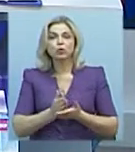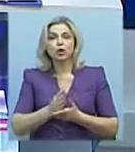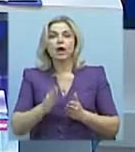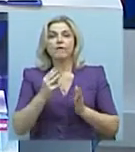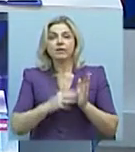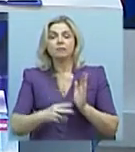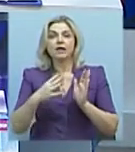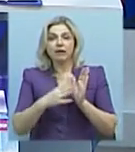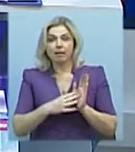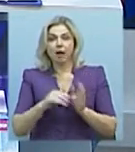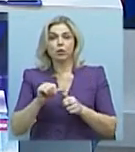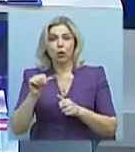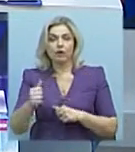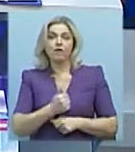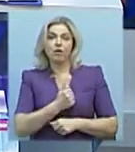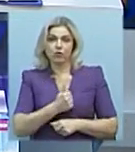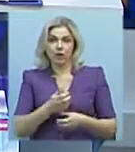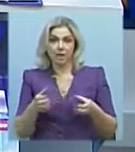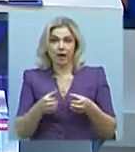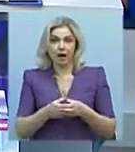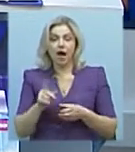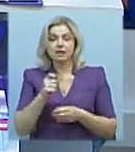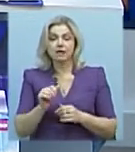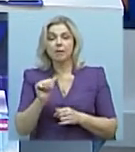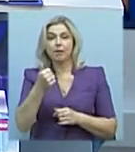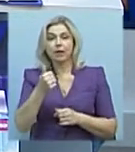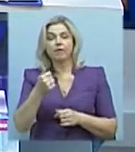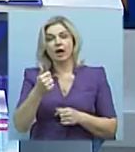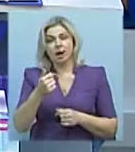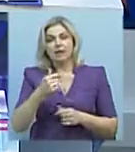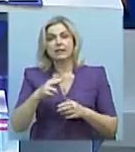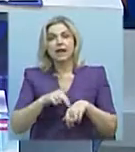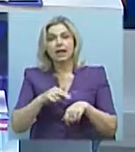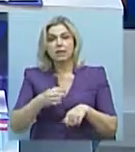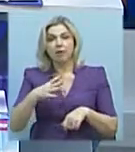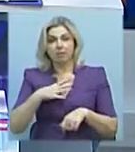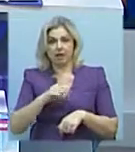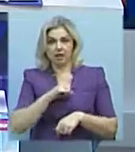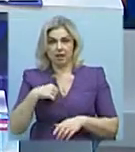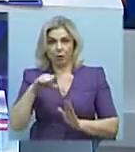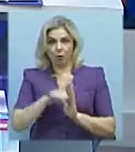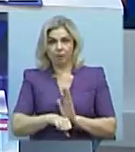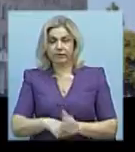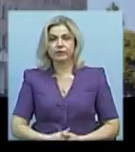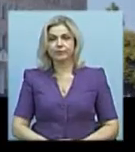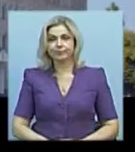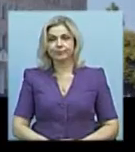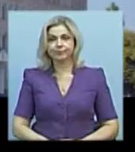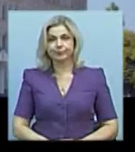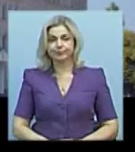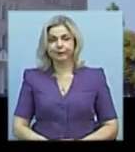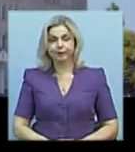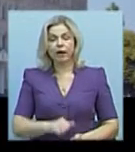79-й окремій Миколаївській десантно-штурмовій бригаді. За попередньою версією слідства, він наклав на себе руки.